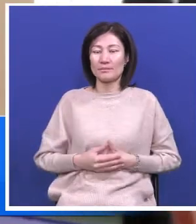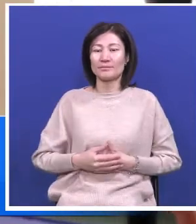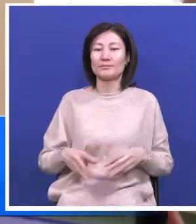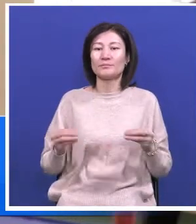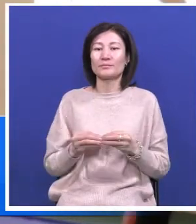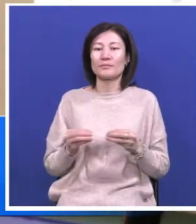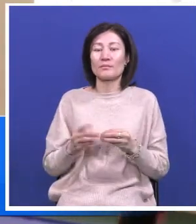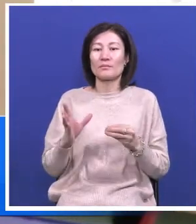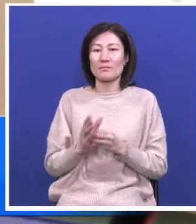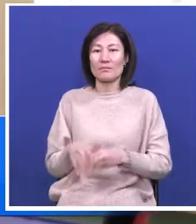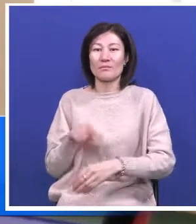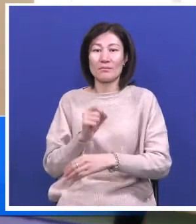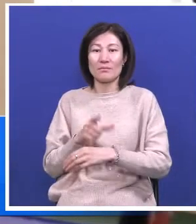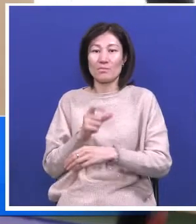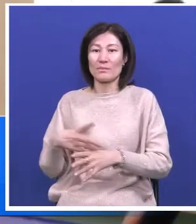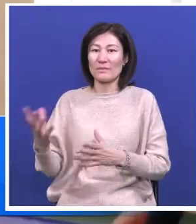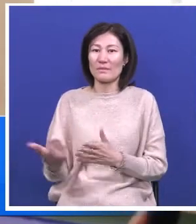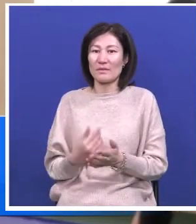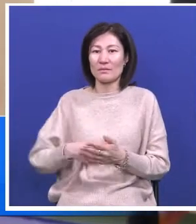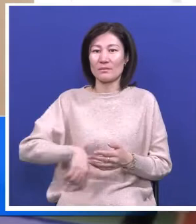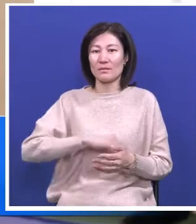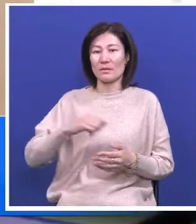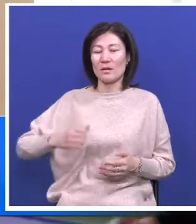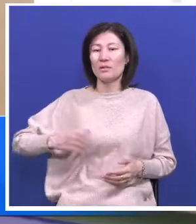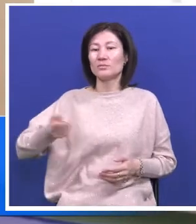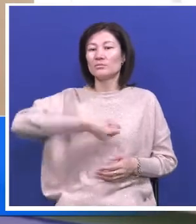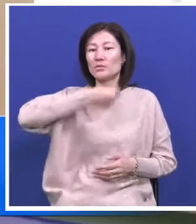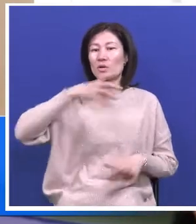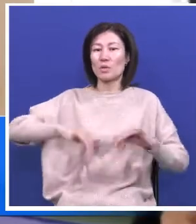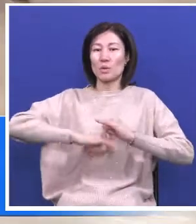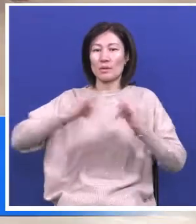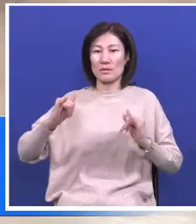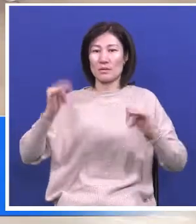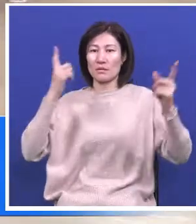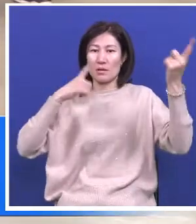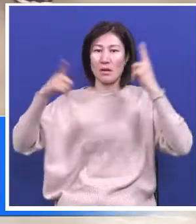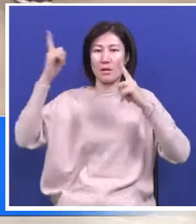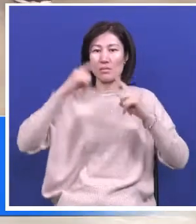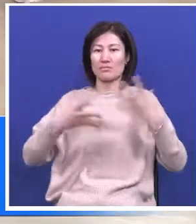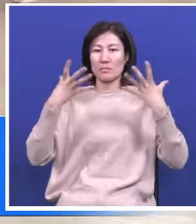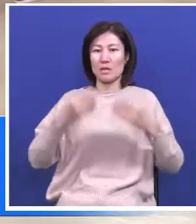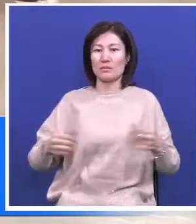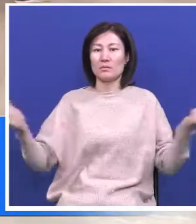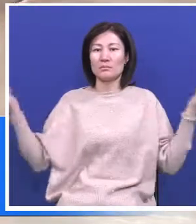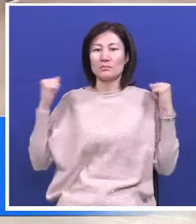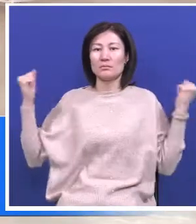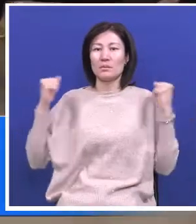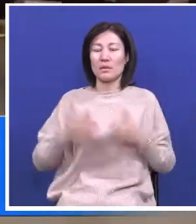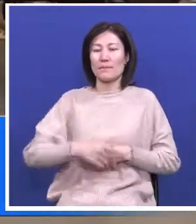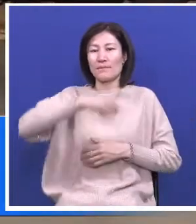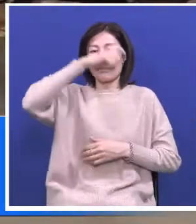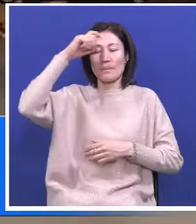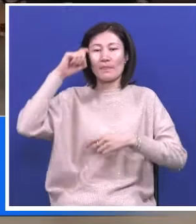10-15 аралығында алтынға келіп отыр. Осыны өзі үлкен нәтиже деп ойлаймыз. Бүгінгі еңбек жаттығу кезіндегі маңдай